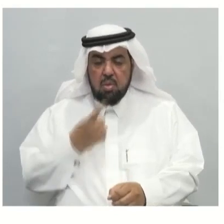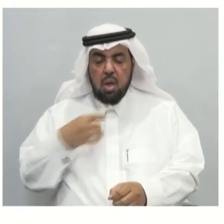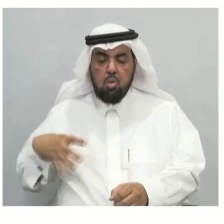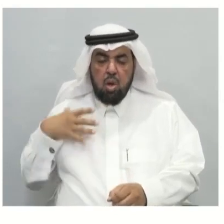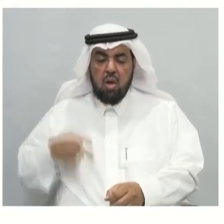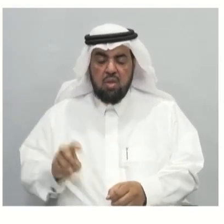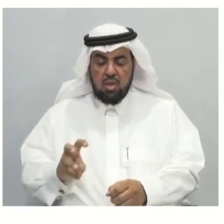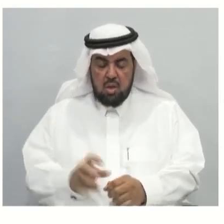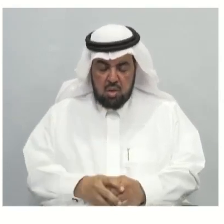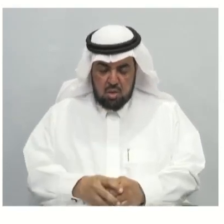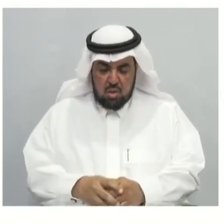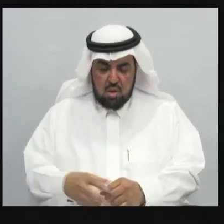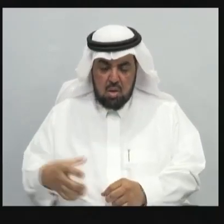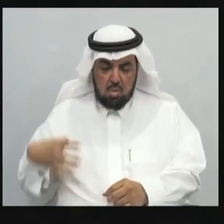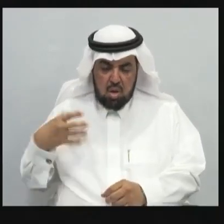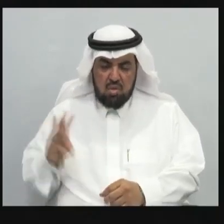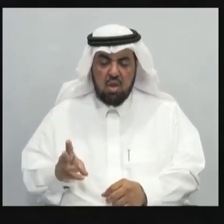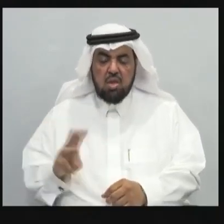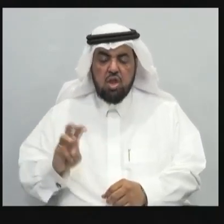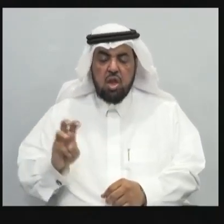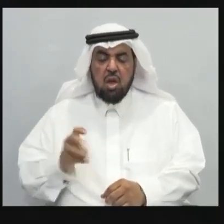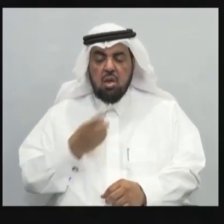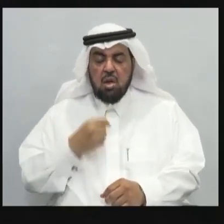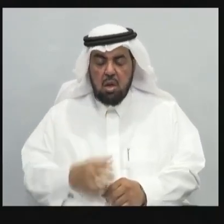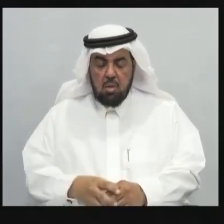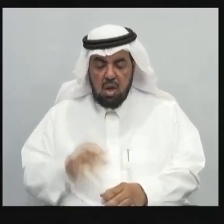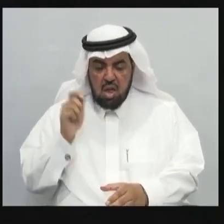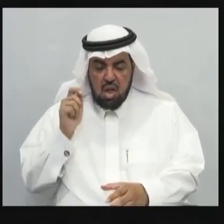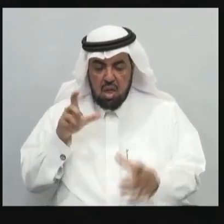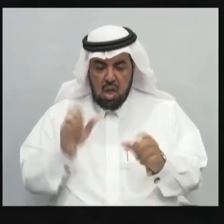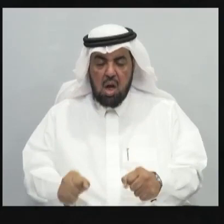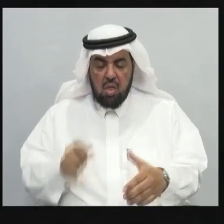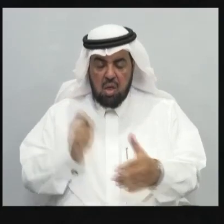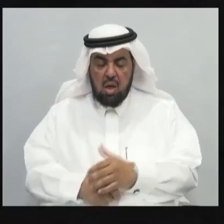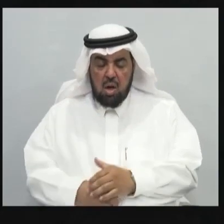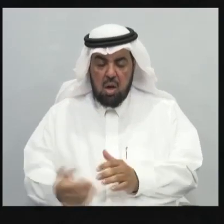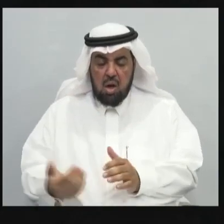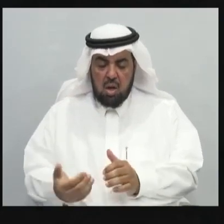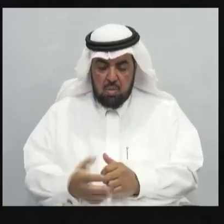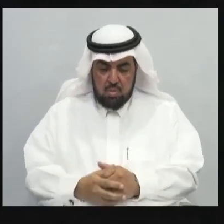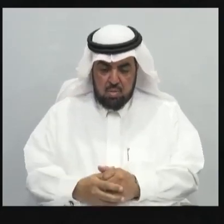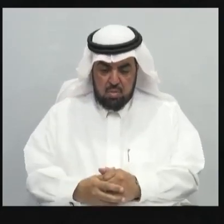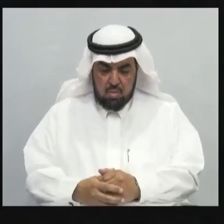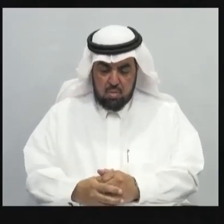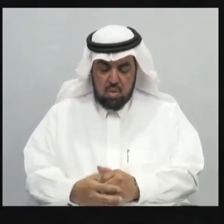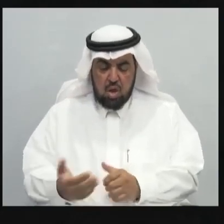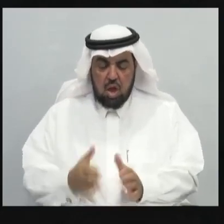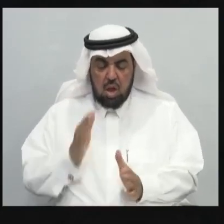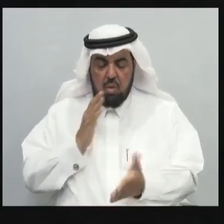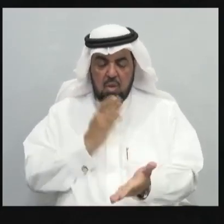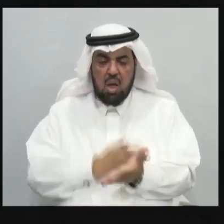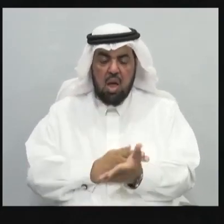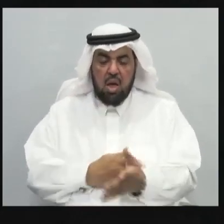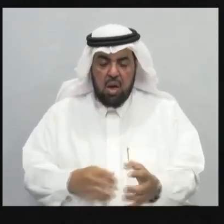في الشركه المدراء في الشركه لاتخاذ قرار قبل اتخاذ القرار يطلبون تقارير